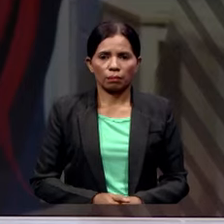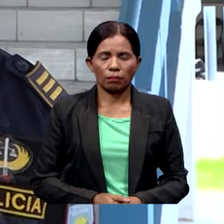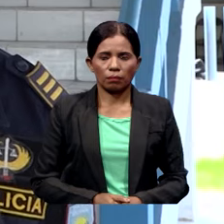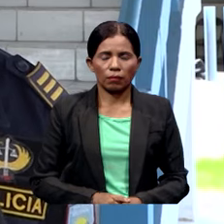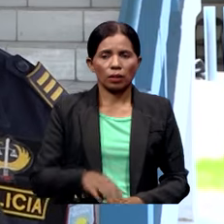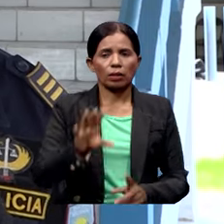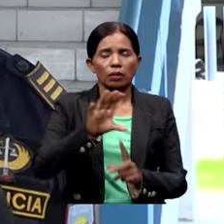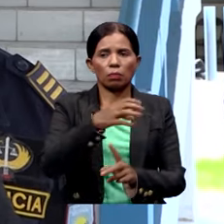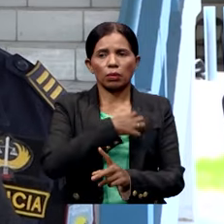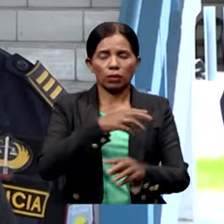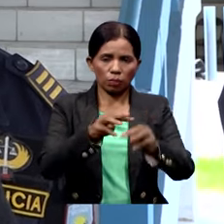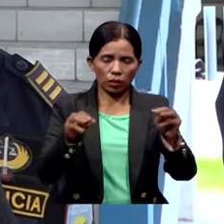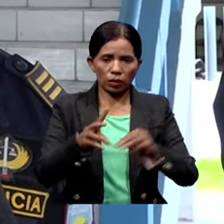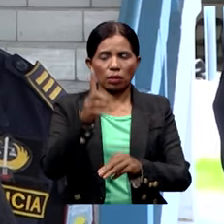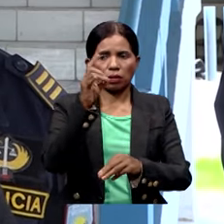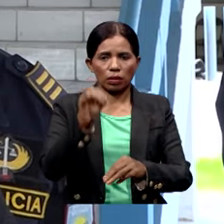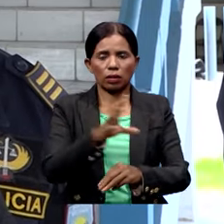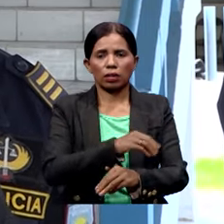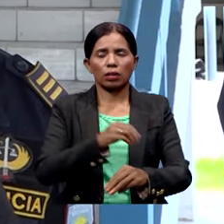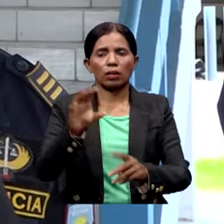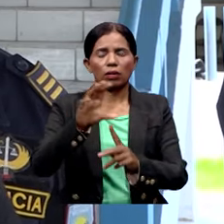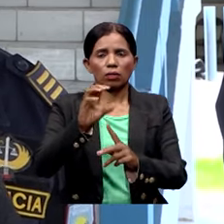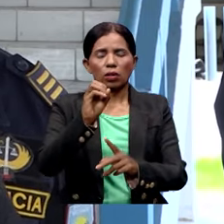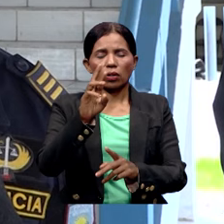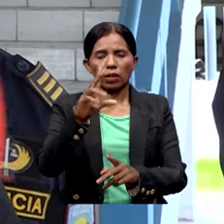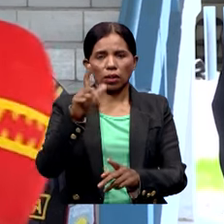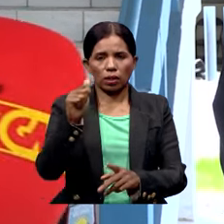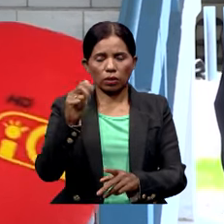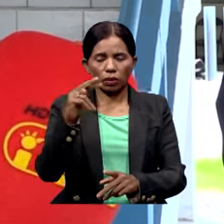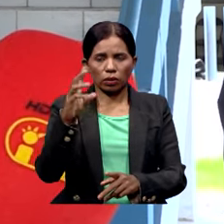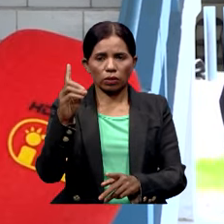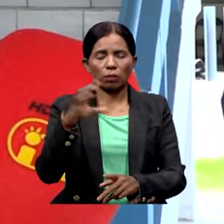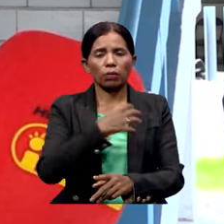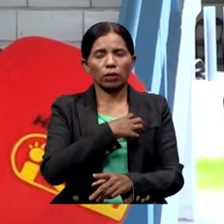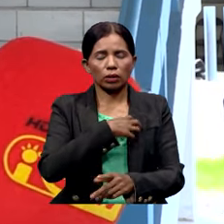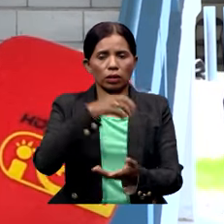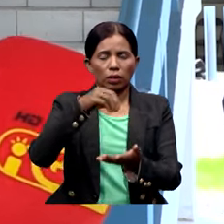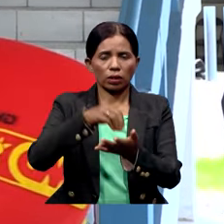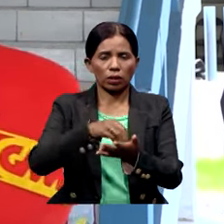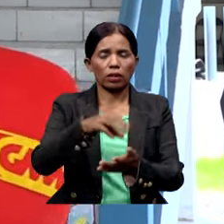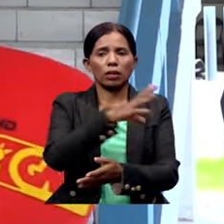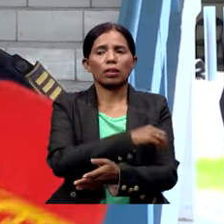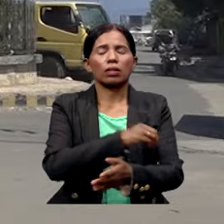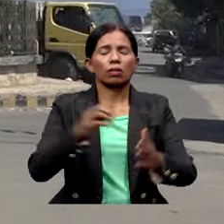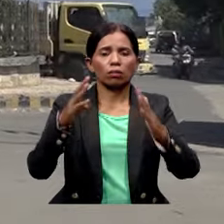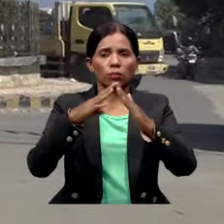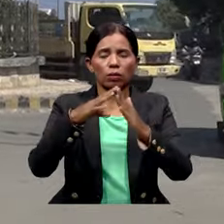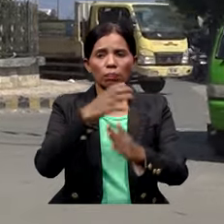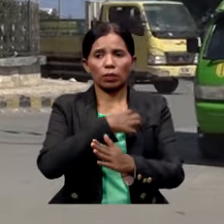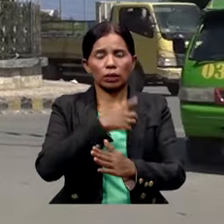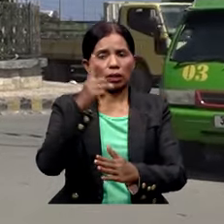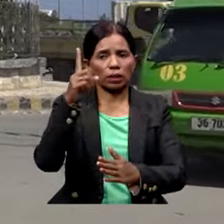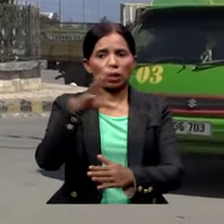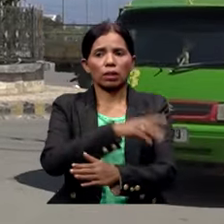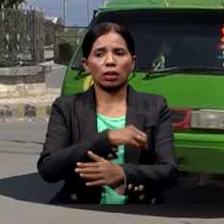Comandante Penitele Municipio Dili, Superintendente Chef Orlando Gomez HTT, Penitele se monta tan posto transito ida e a